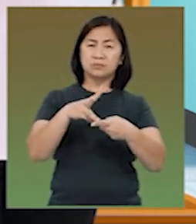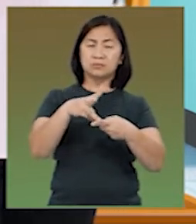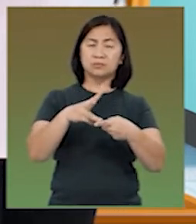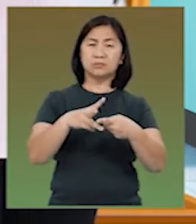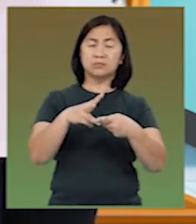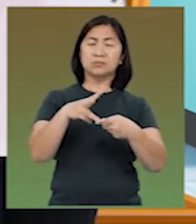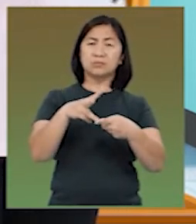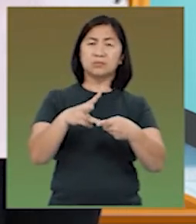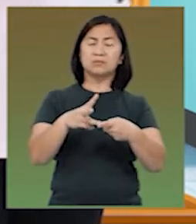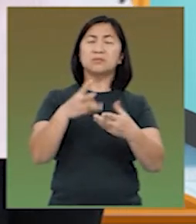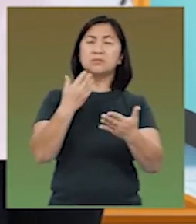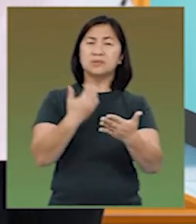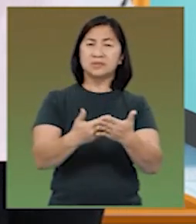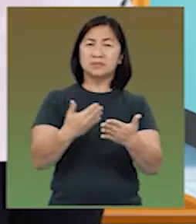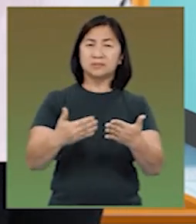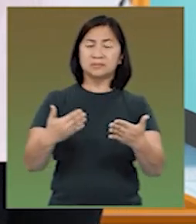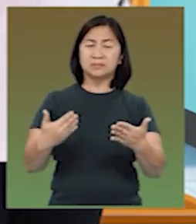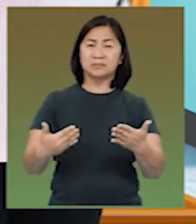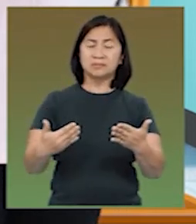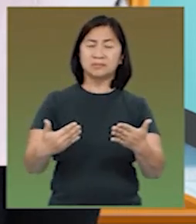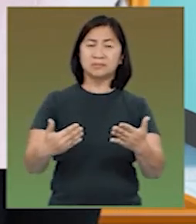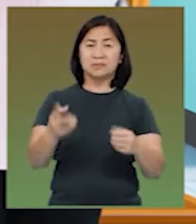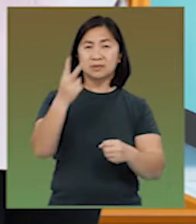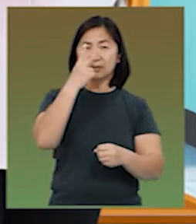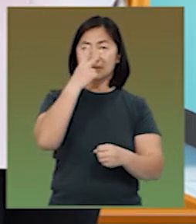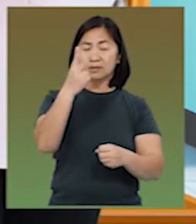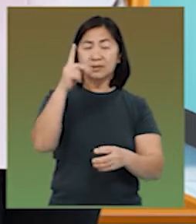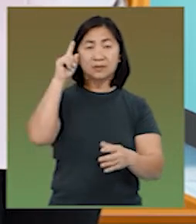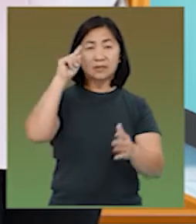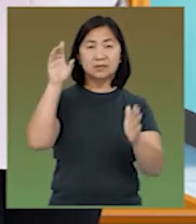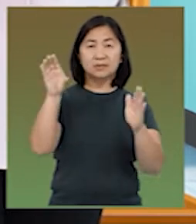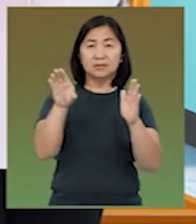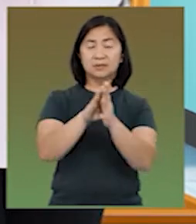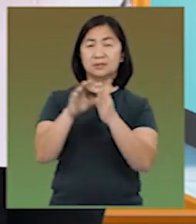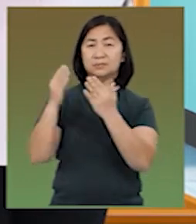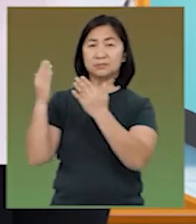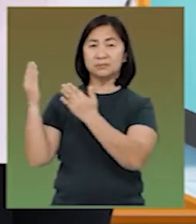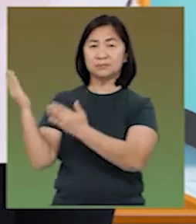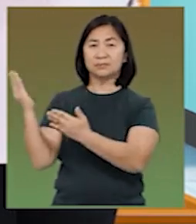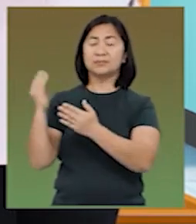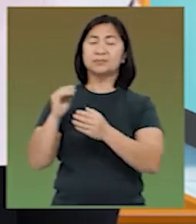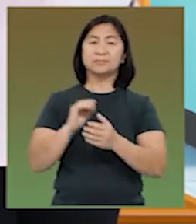bigat ng isang bagay. Tingnan ang larawan.